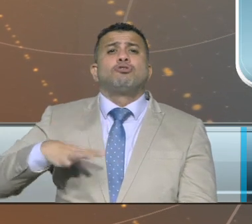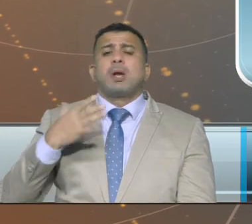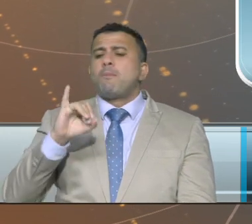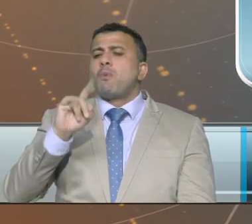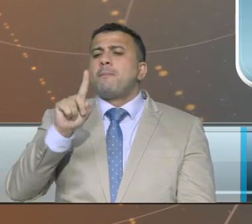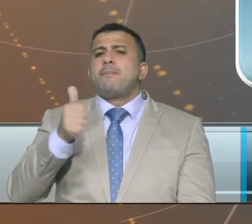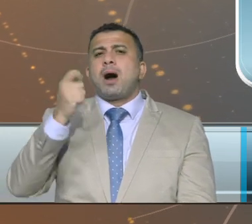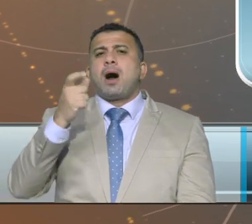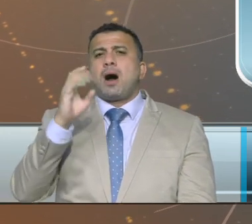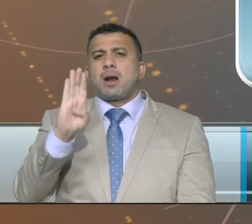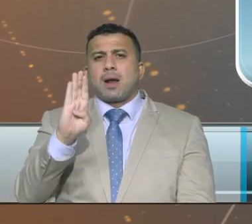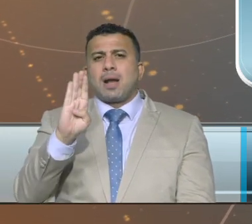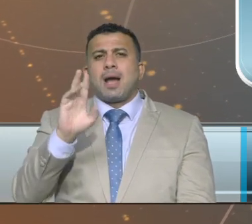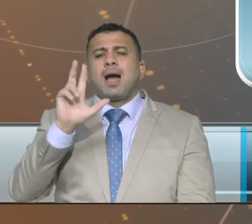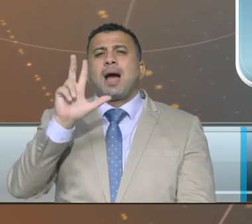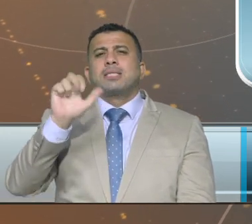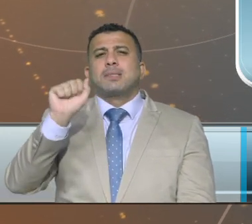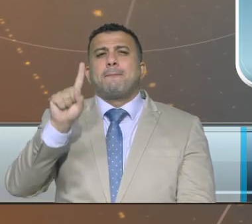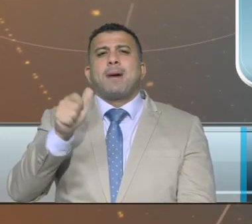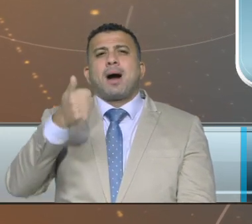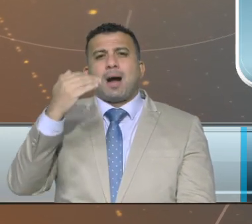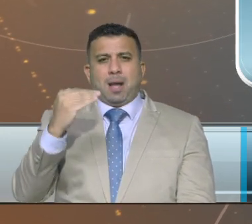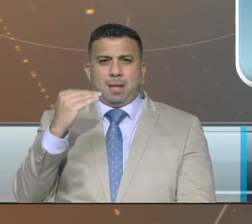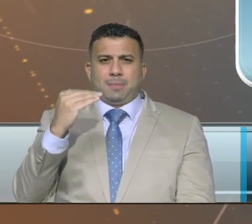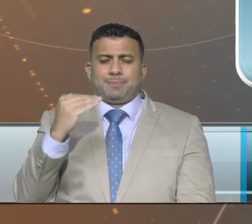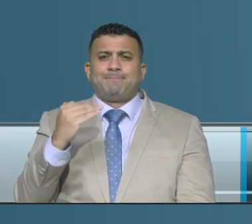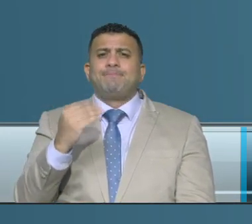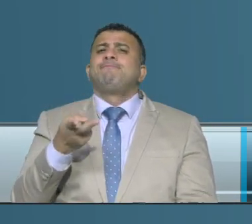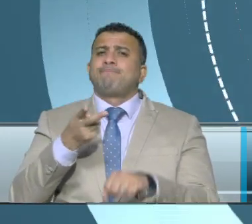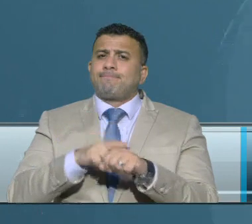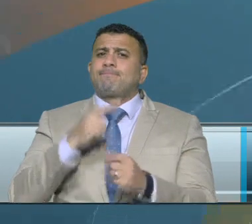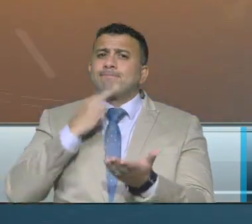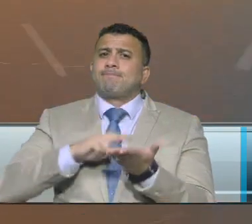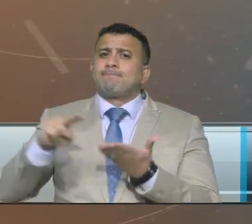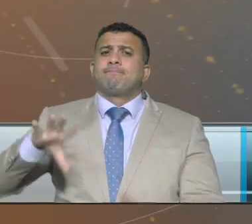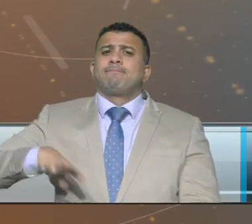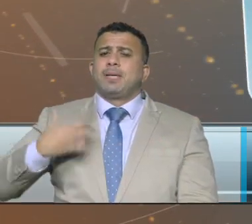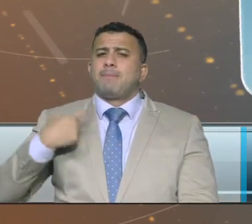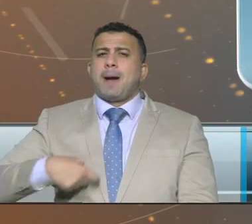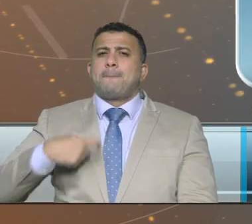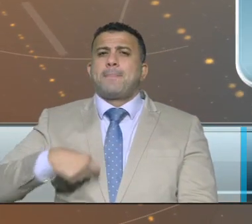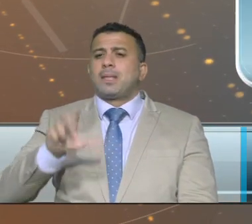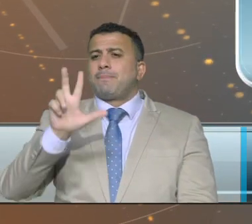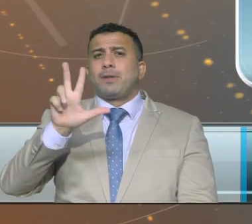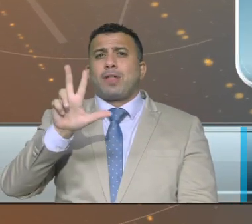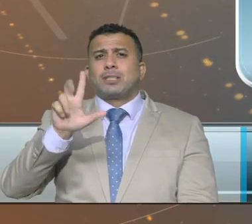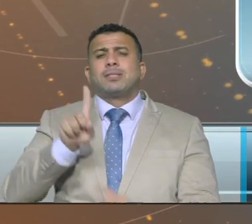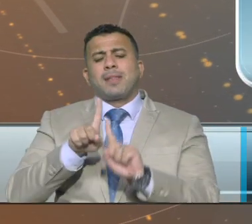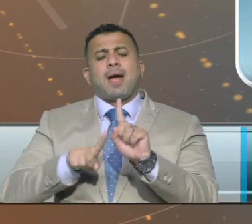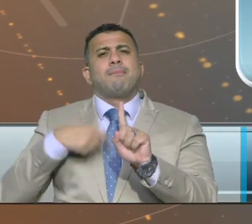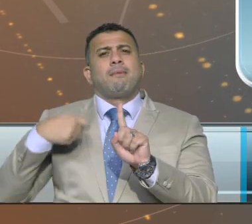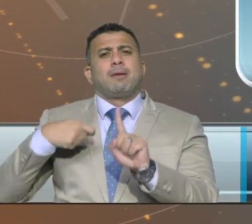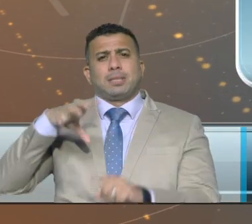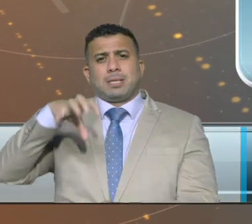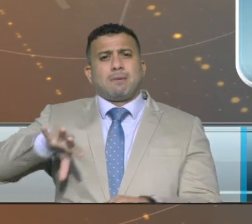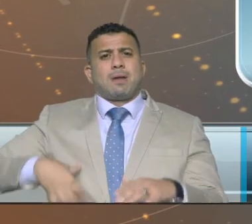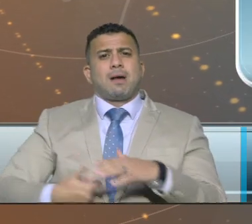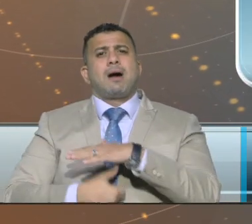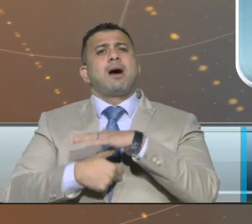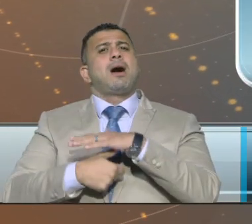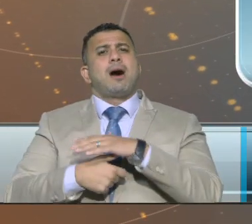وفاه الشيخ مبارك عبد الله الاحمد الجابر الصباح كما بعث صاحب السمو الشيخ محمد بن راشد ال مكتوم نائب رئيس